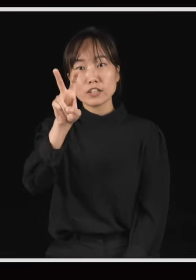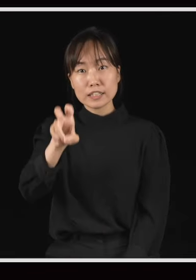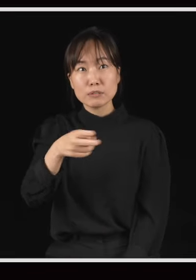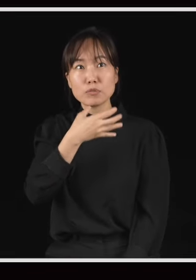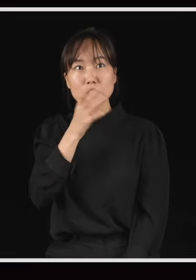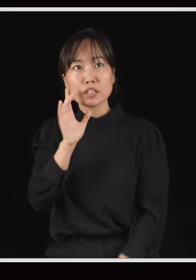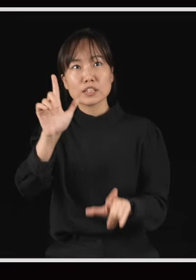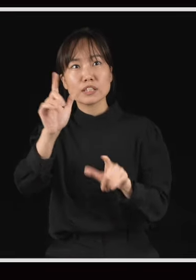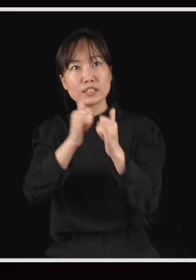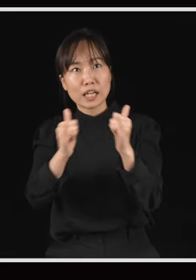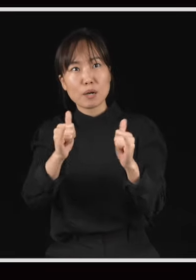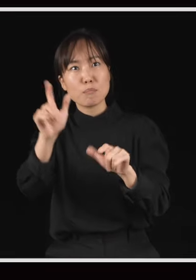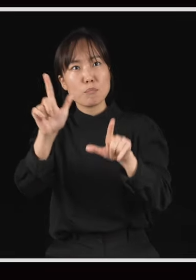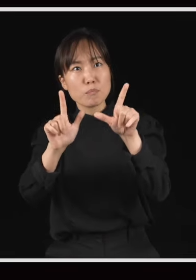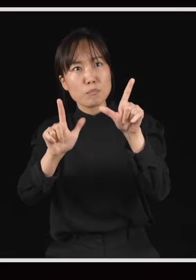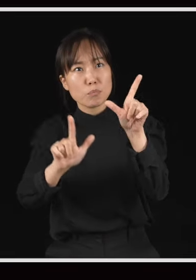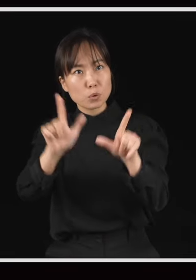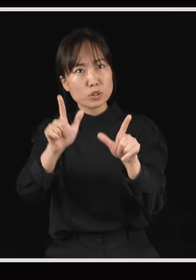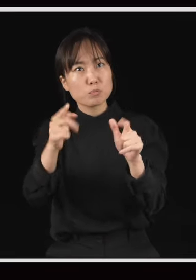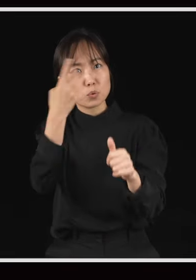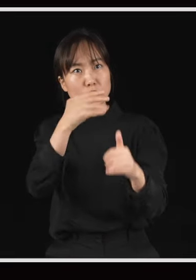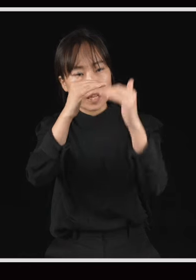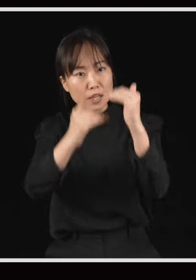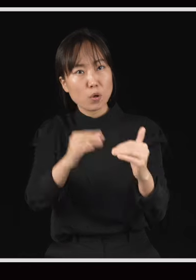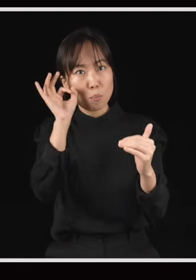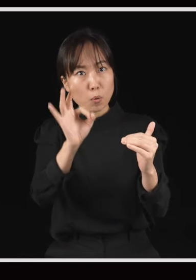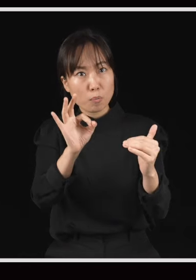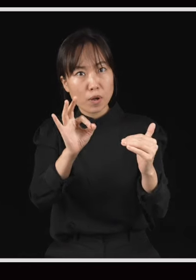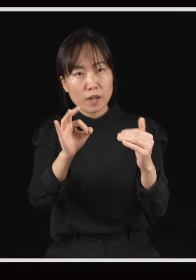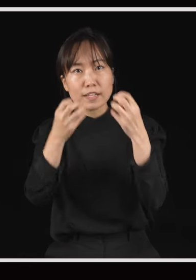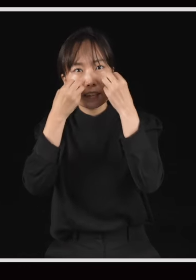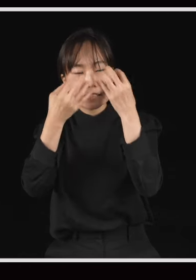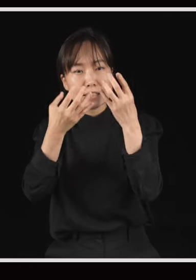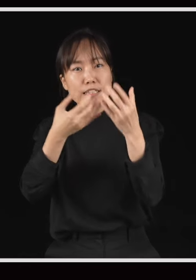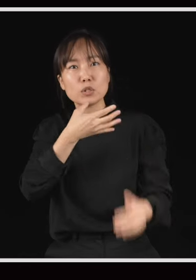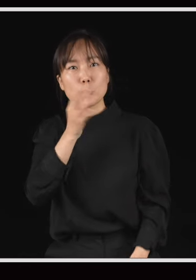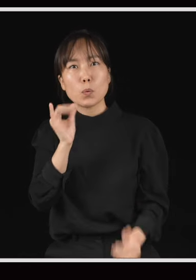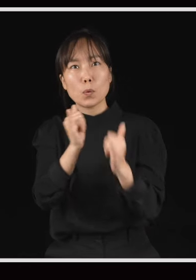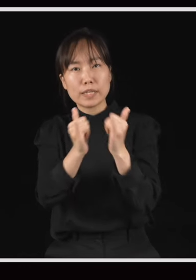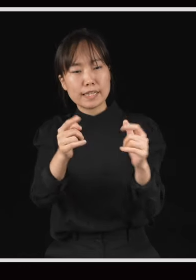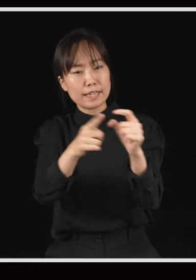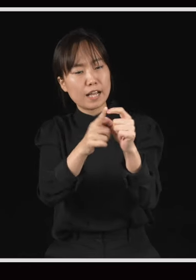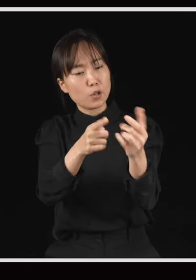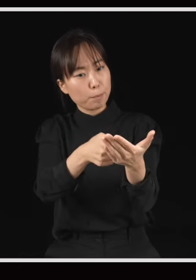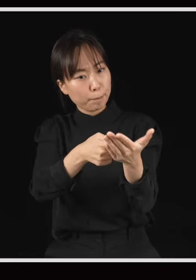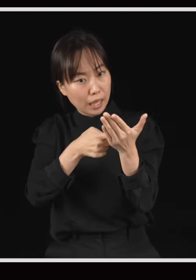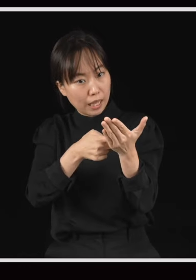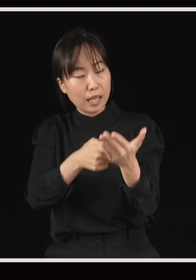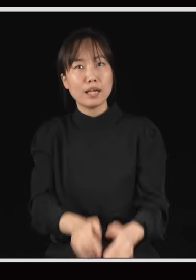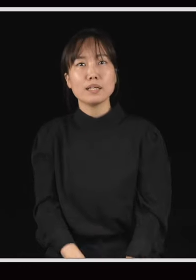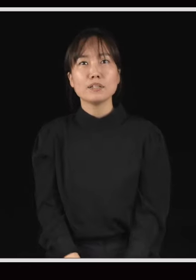실태 조사를 보신 분들은 신노년이 등장했다라는 말을 정부 관료들이